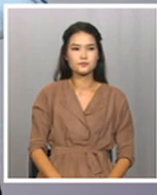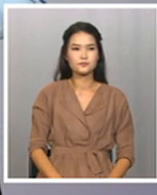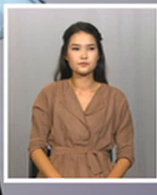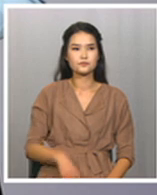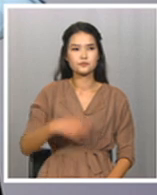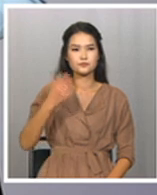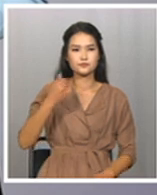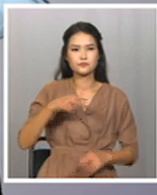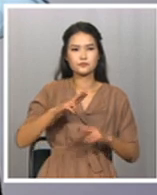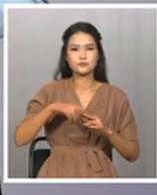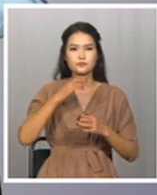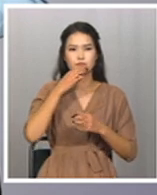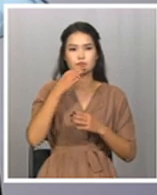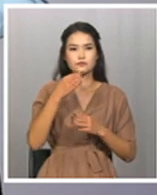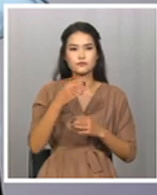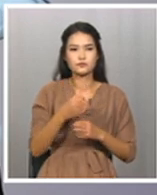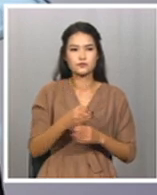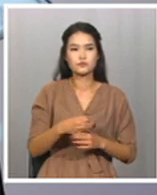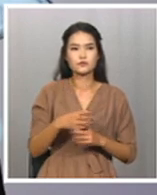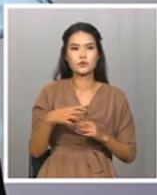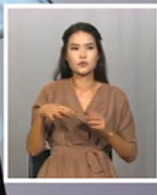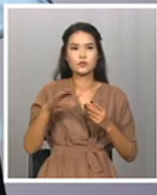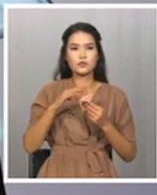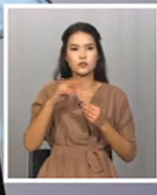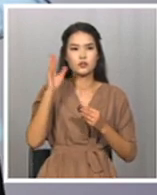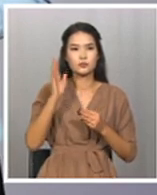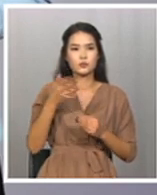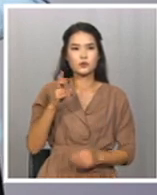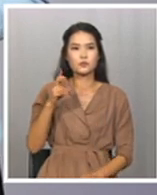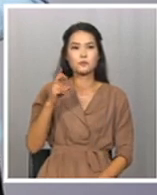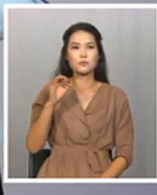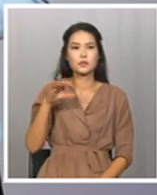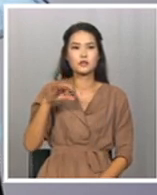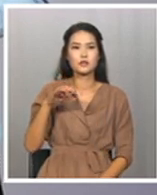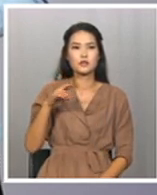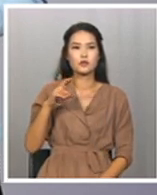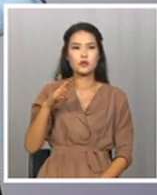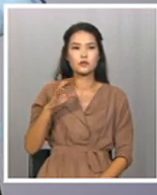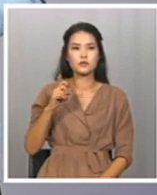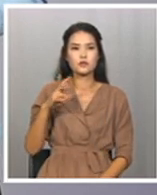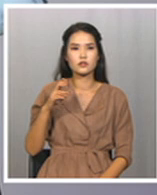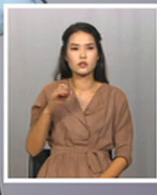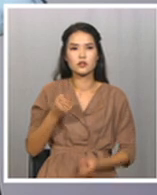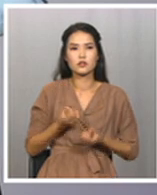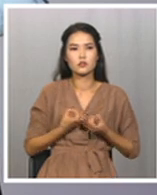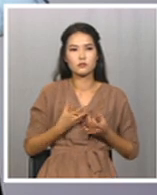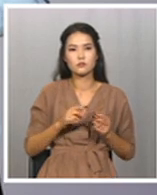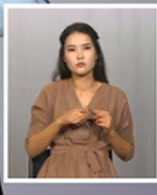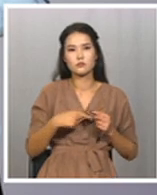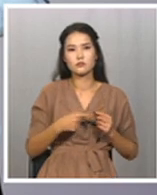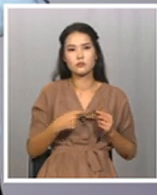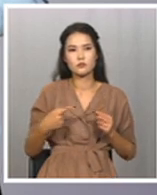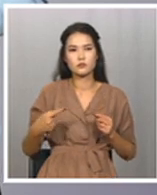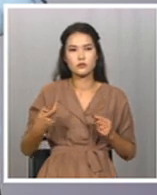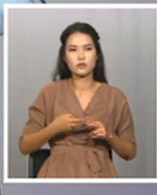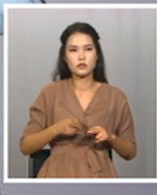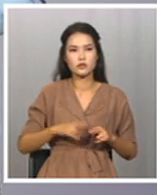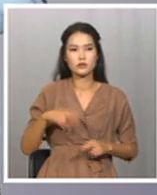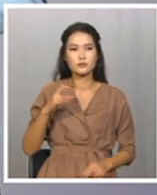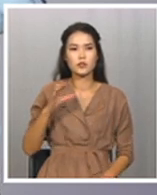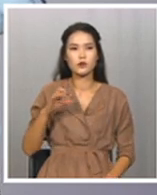Бұл әрине елімізде соңғы 10 жыл ішінде қарқынды дамып келе жатқан биотехнология